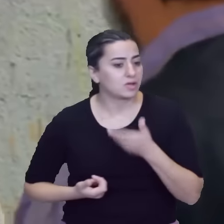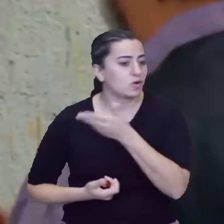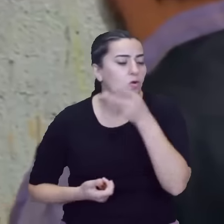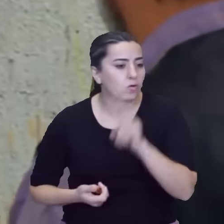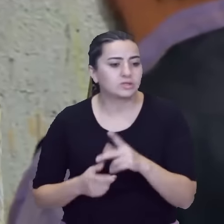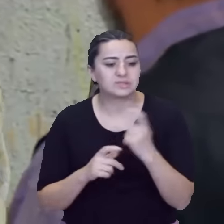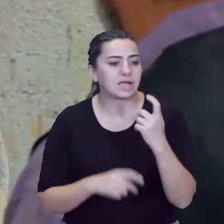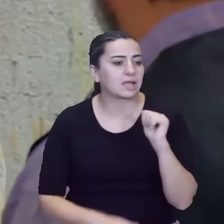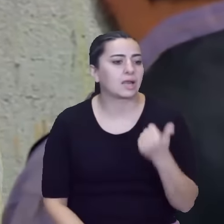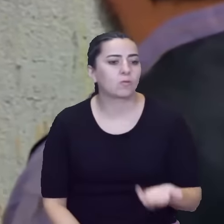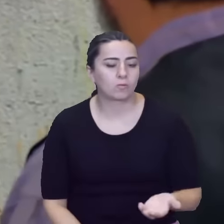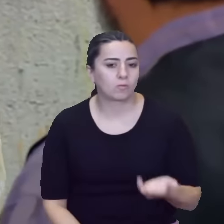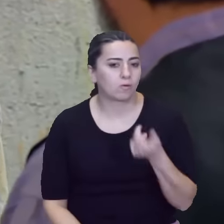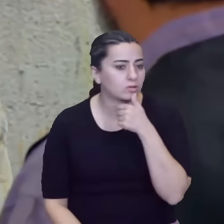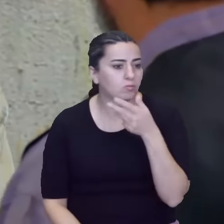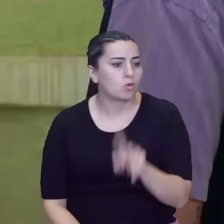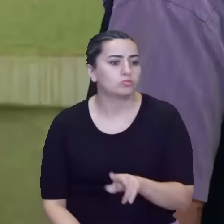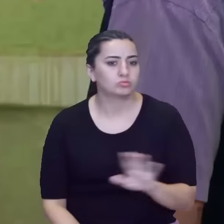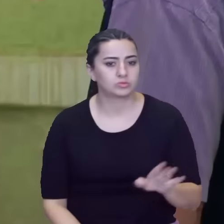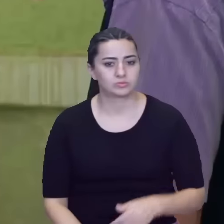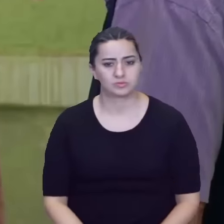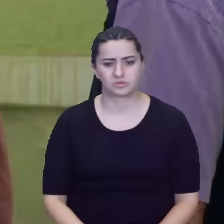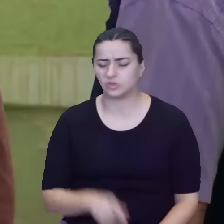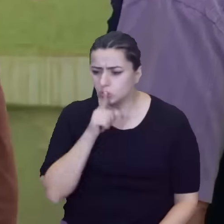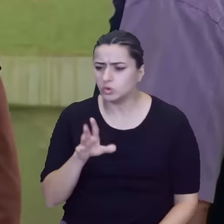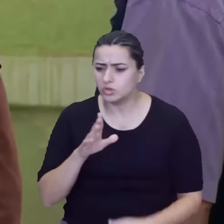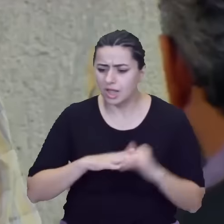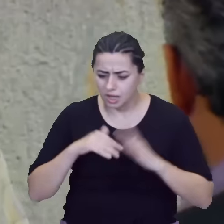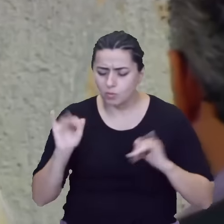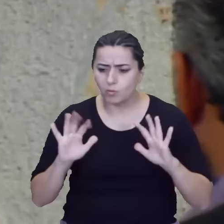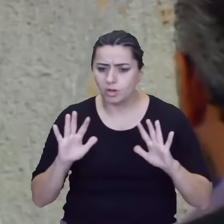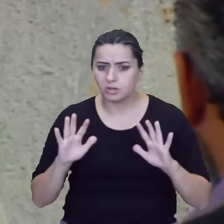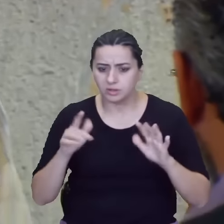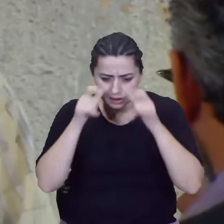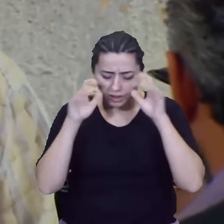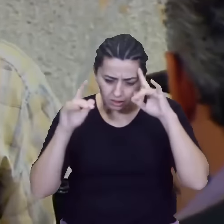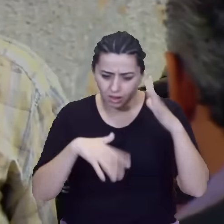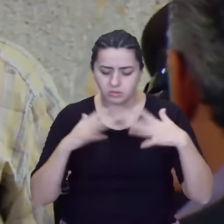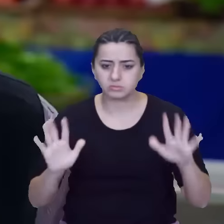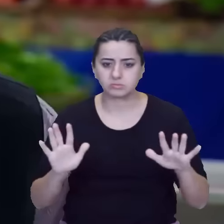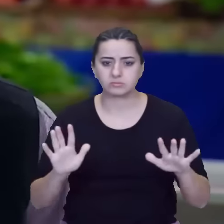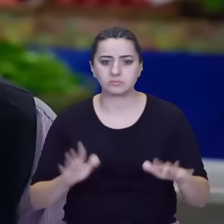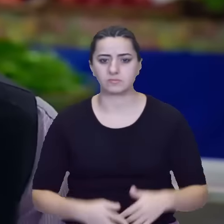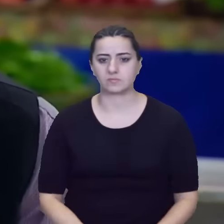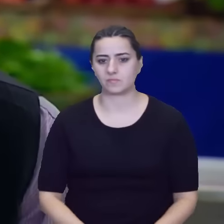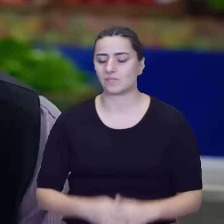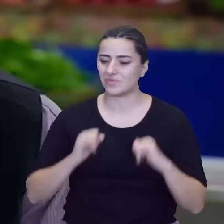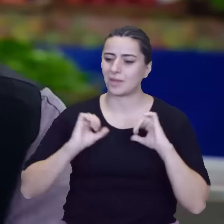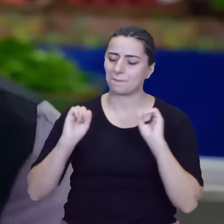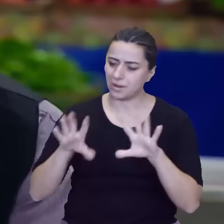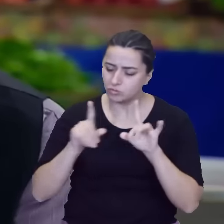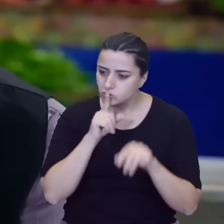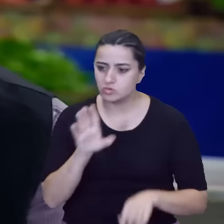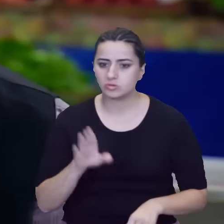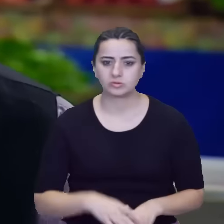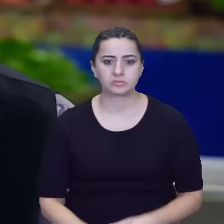ölü, silahı çıkarmana ne gerek var? Ölü adam, ölü. El hareket yapmayın biz. Dikkatimi dağıtın sen ya. Dağıt oğlum dikkatini ya, bir